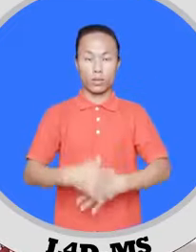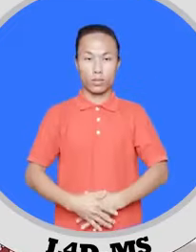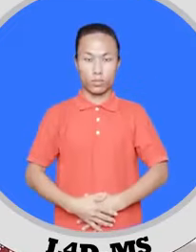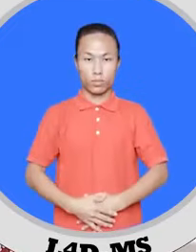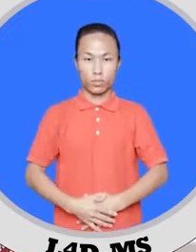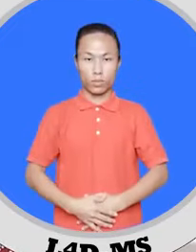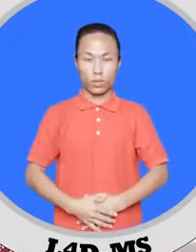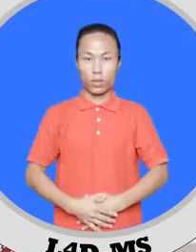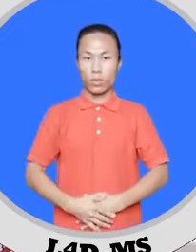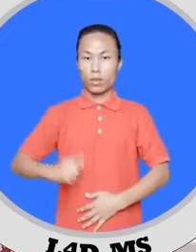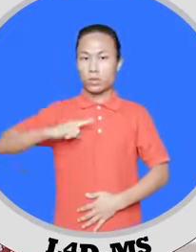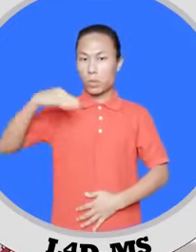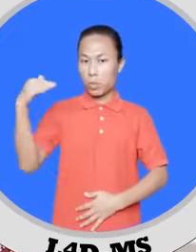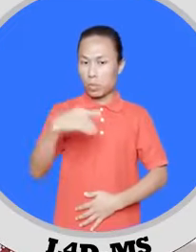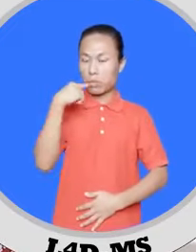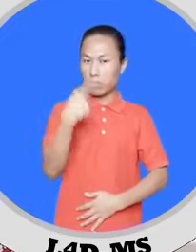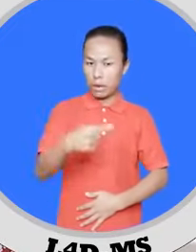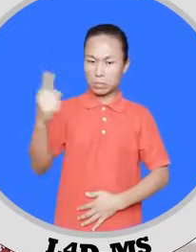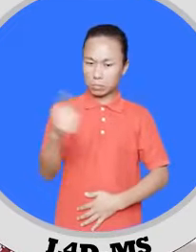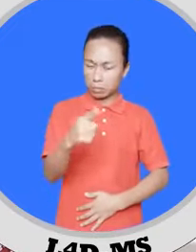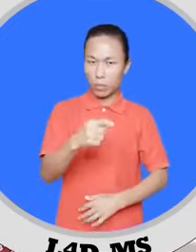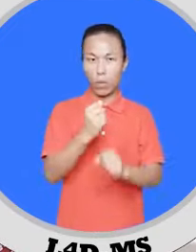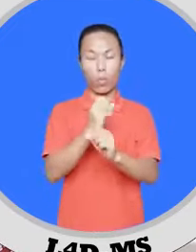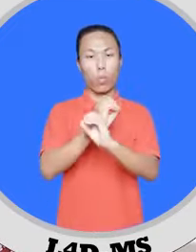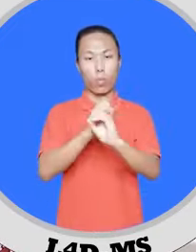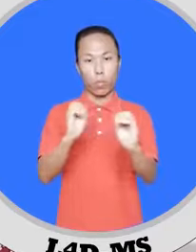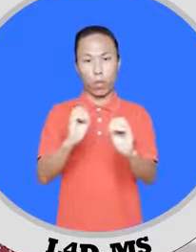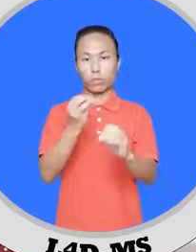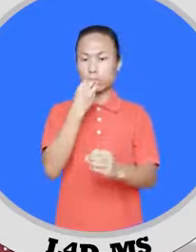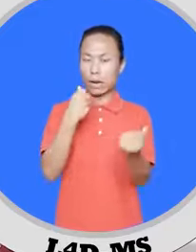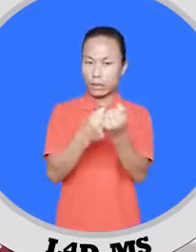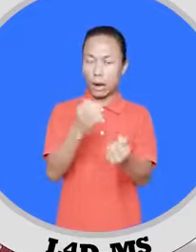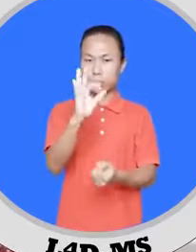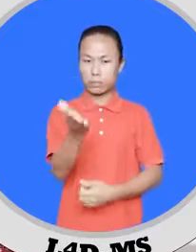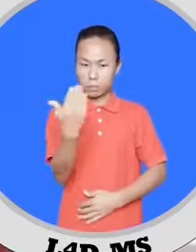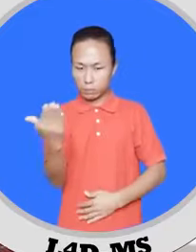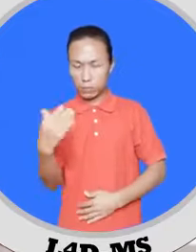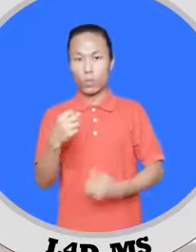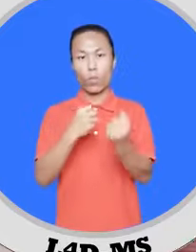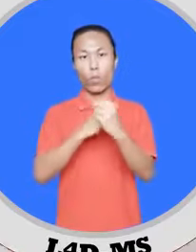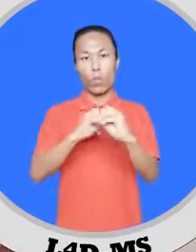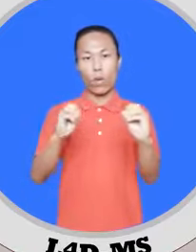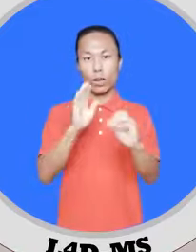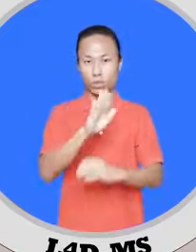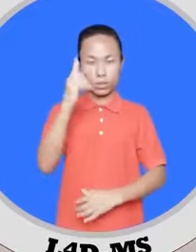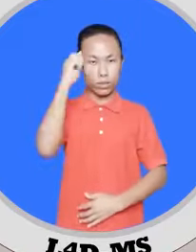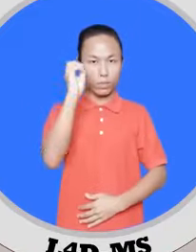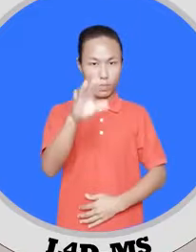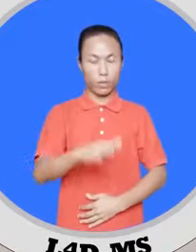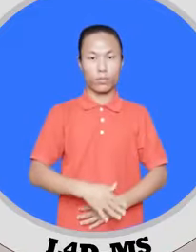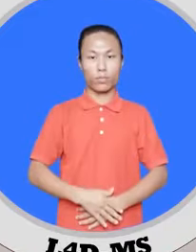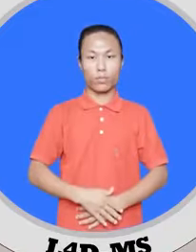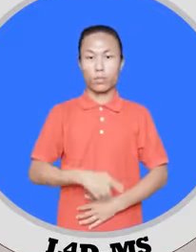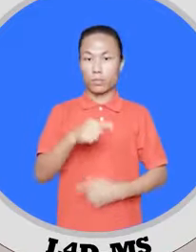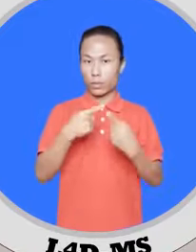ည်သူတွေရဲ့အကျိုးရှိဘဝကိုထိခိုက်စေတဲ့ဘဲအရာကိုမှလှုပ်ဆောင်မှာမဟုတ်ဘူးလို့ရေးသားခဲ့ကြပါတယ်MNDAA